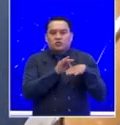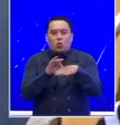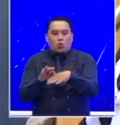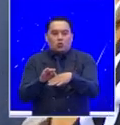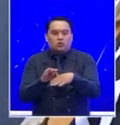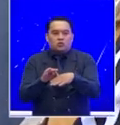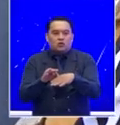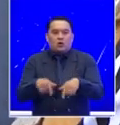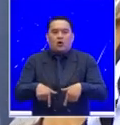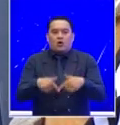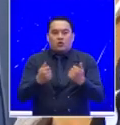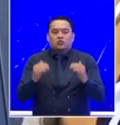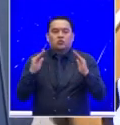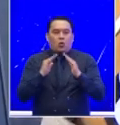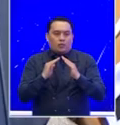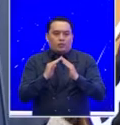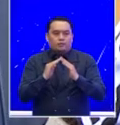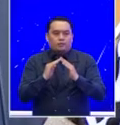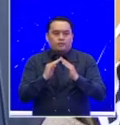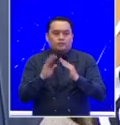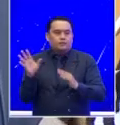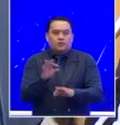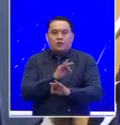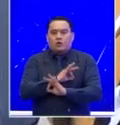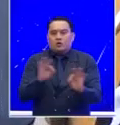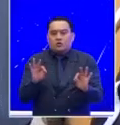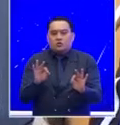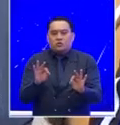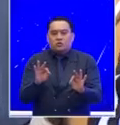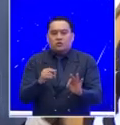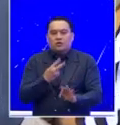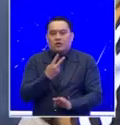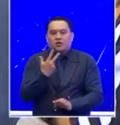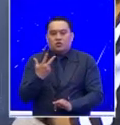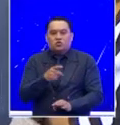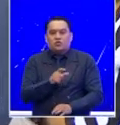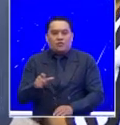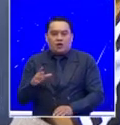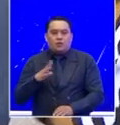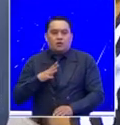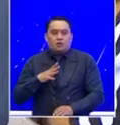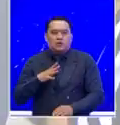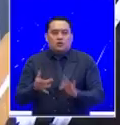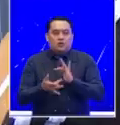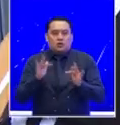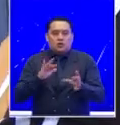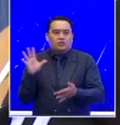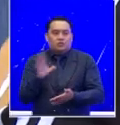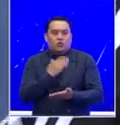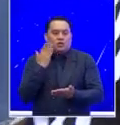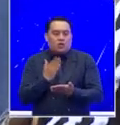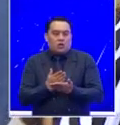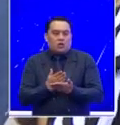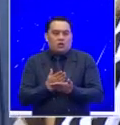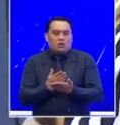гостиничный дом, да, получается? Да, все отлично, по 2-3 человека. Вот, интернет все есть. Каждые